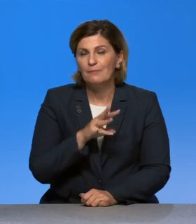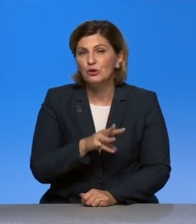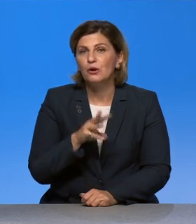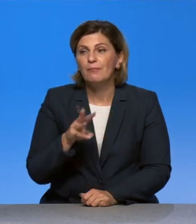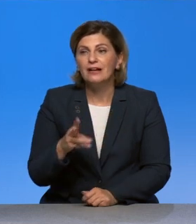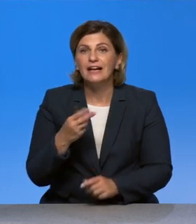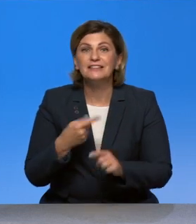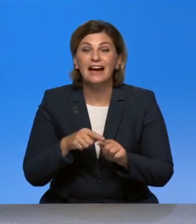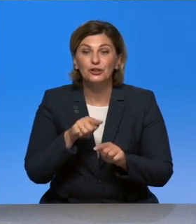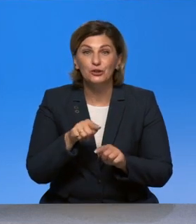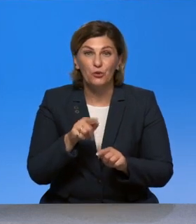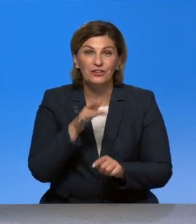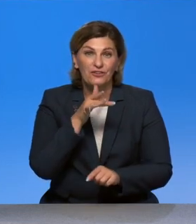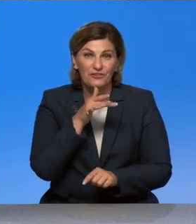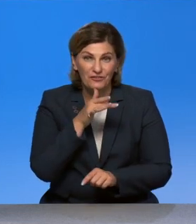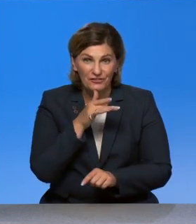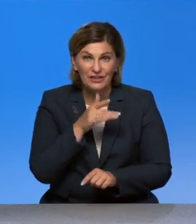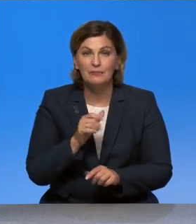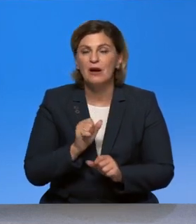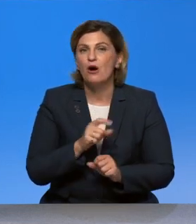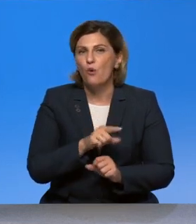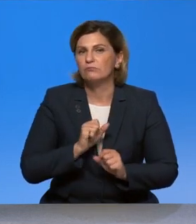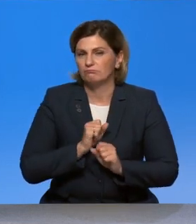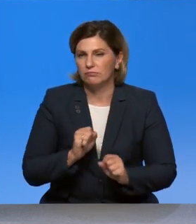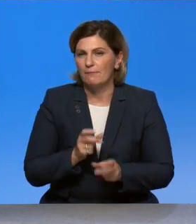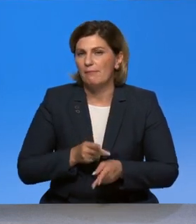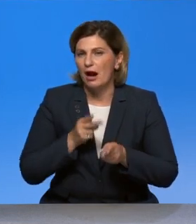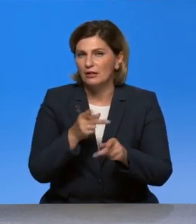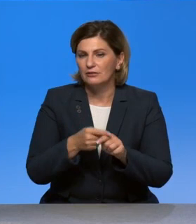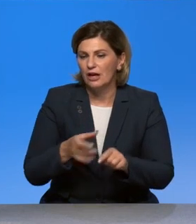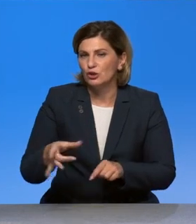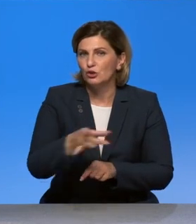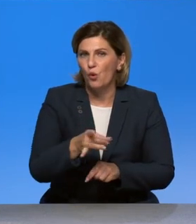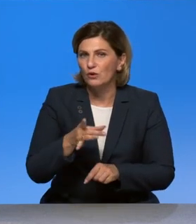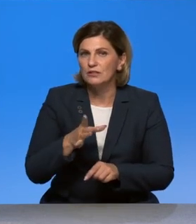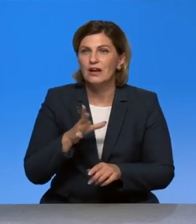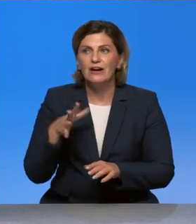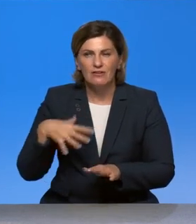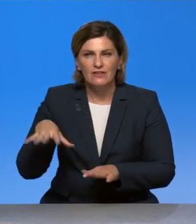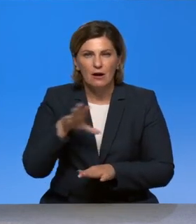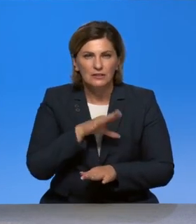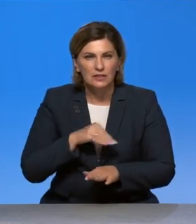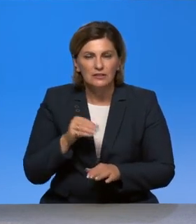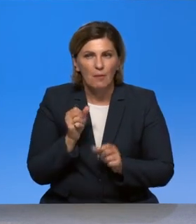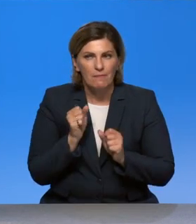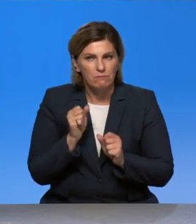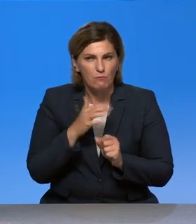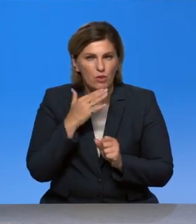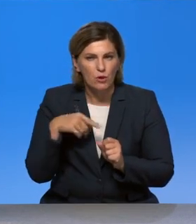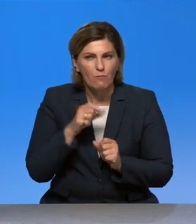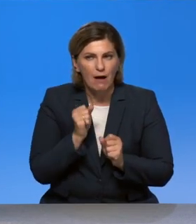момент, конечно же, осмелился отправиться на остров, на который боялись отправляться не просто путешественники, а и